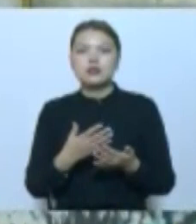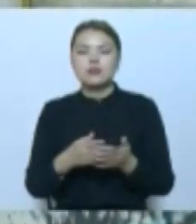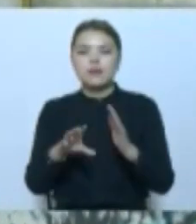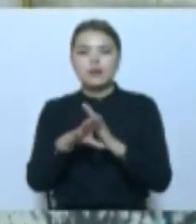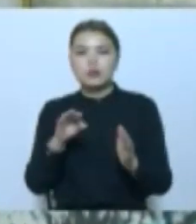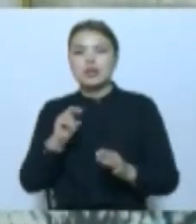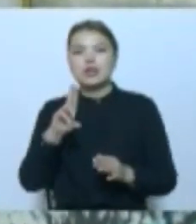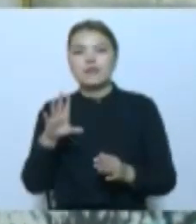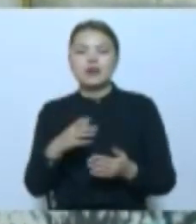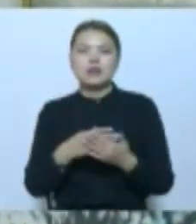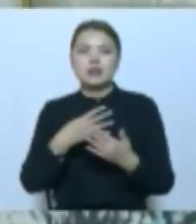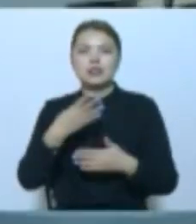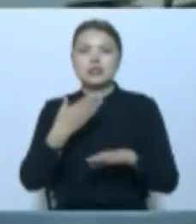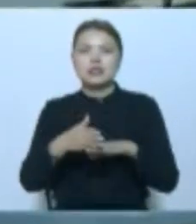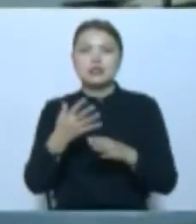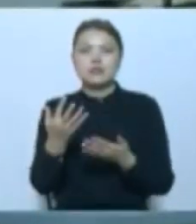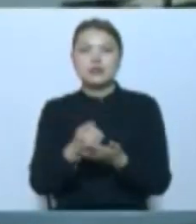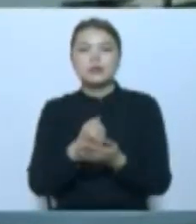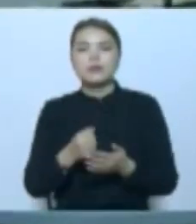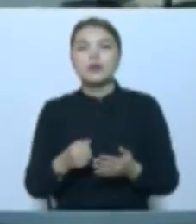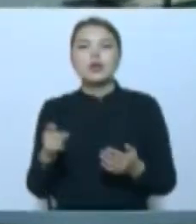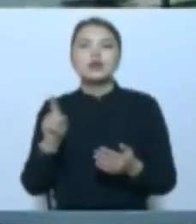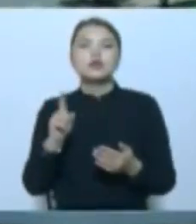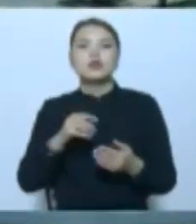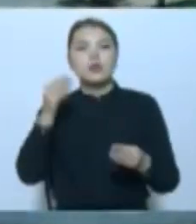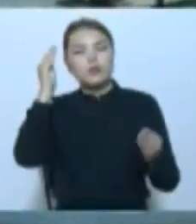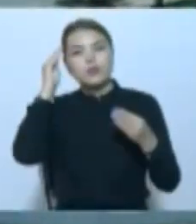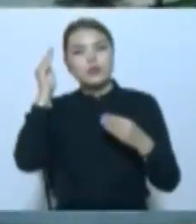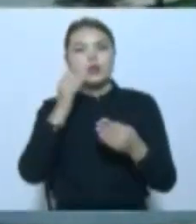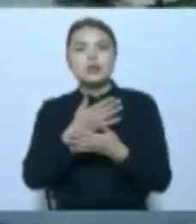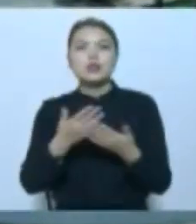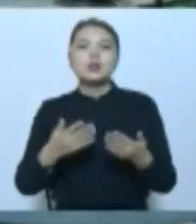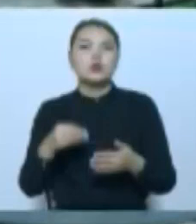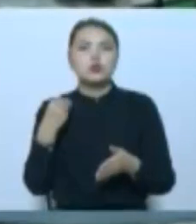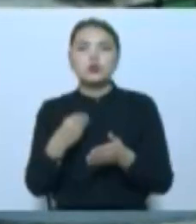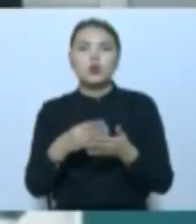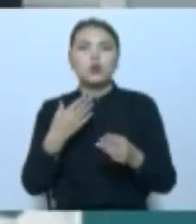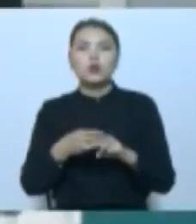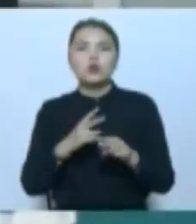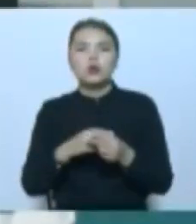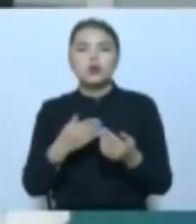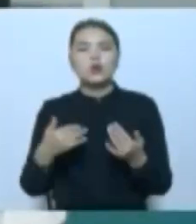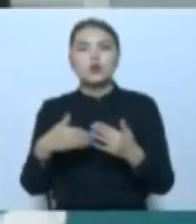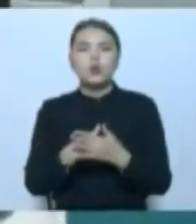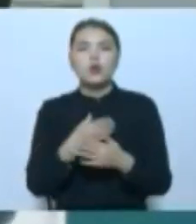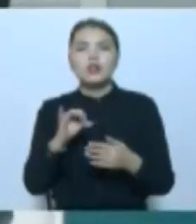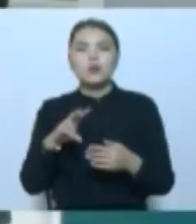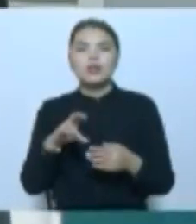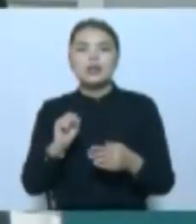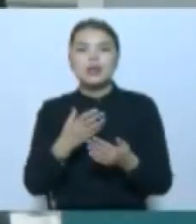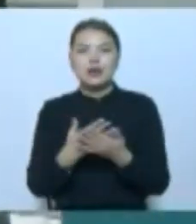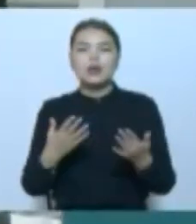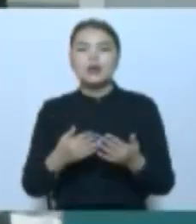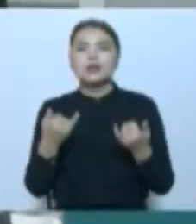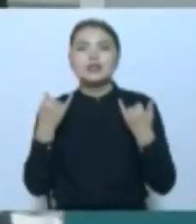мело и в удорожание стоимости квартиры запуск новой ипотеки никак не повлияет